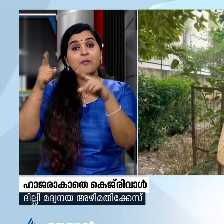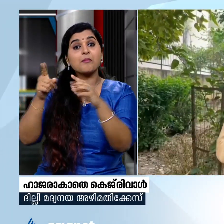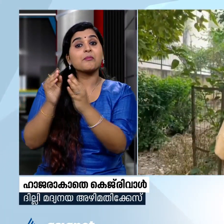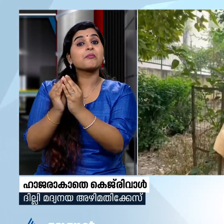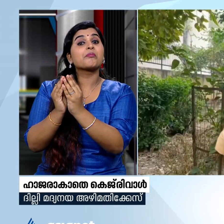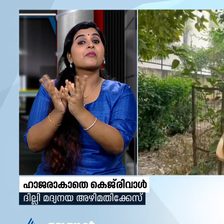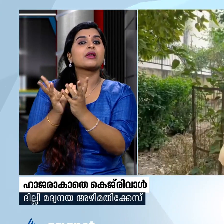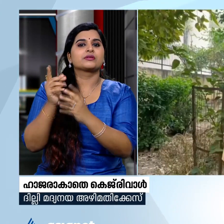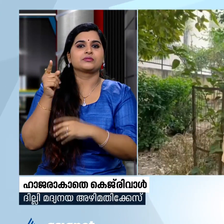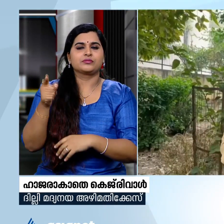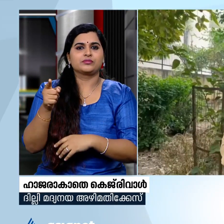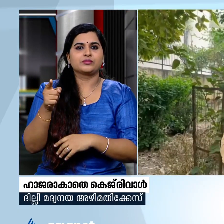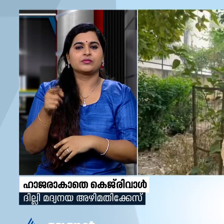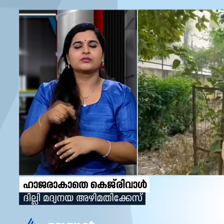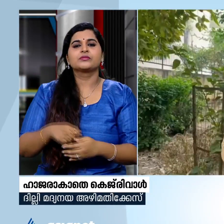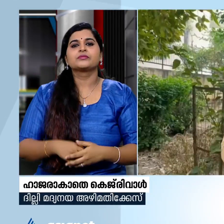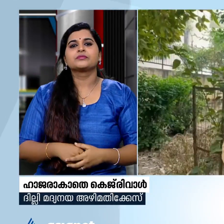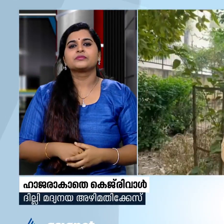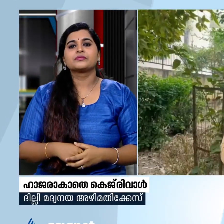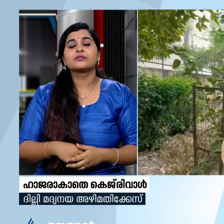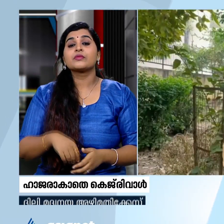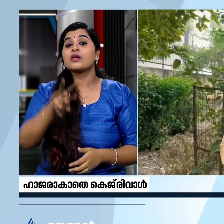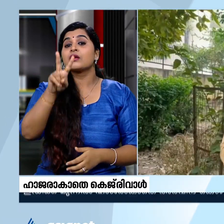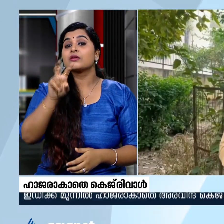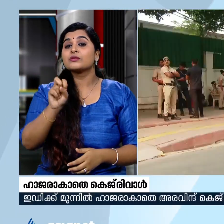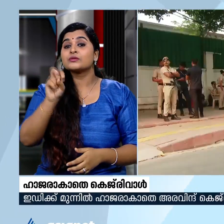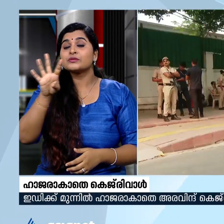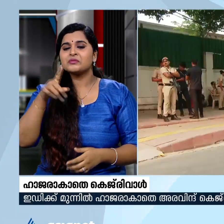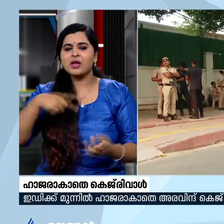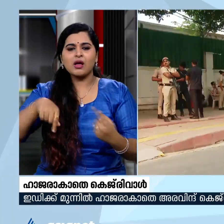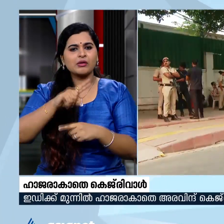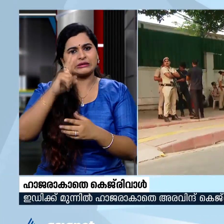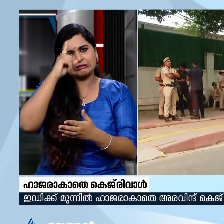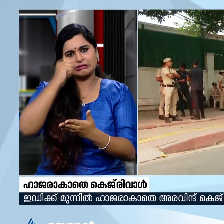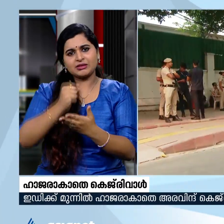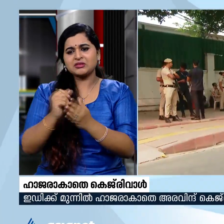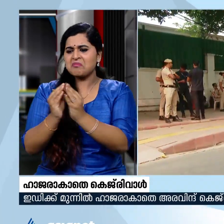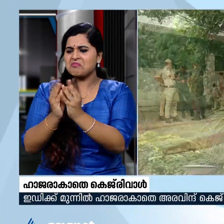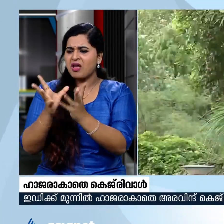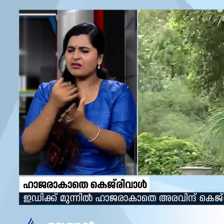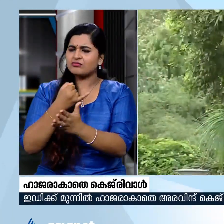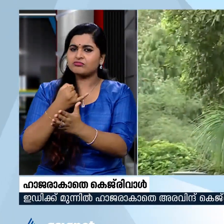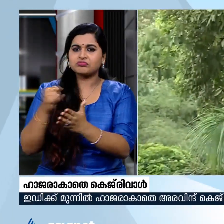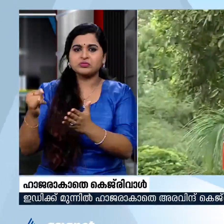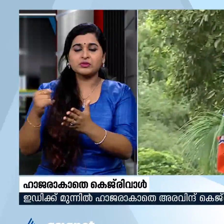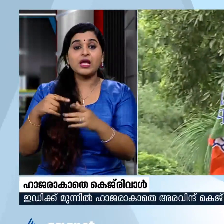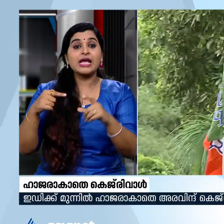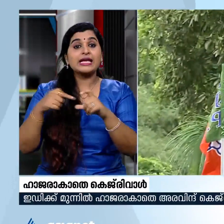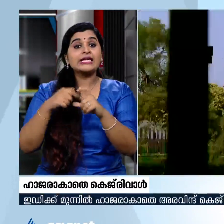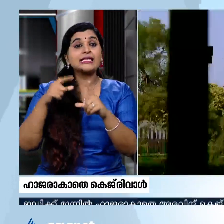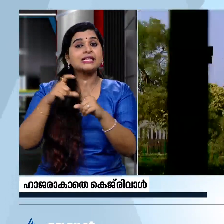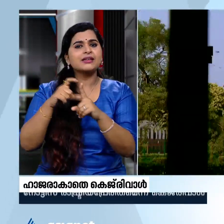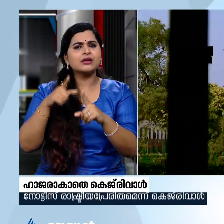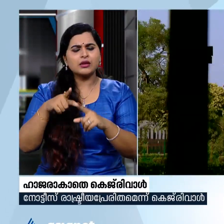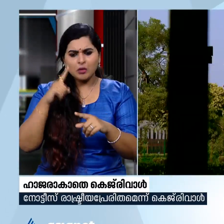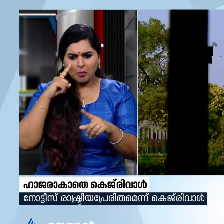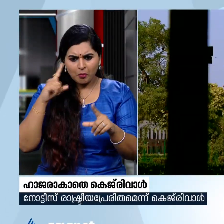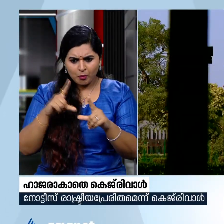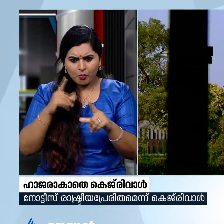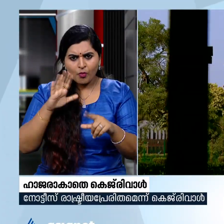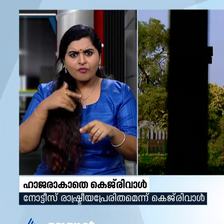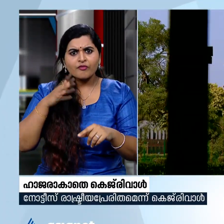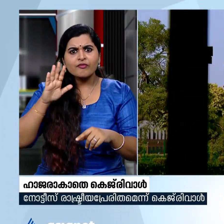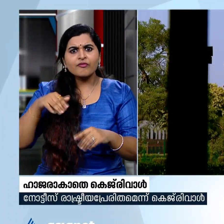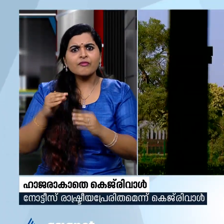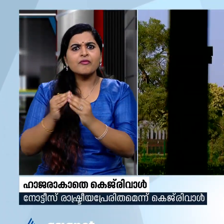കാ 2024 മേ ജാനാ ലോഗോ നേ തയ് കിയാ. ഇഡി നടപടി തെളിവുകളുടെ അടിസ്ഥാനത്തിലാണെന്ന് BJP തിരിച്ചടിച്ചു. സുപ്രീം കോടതി മനീഷ്